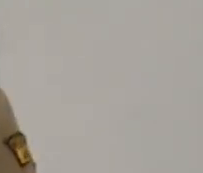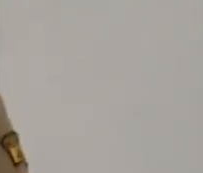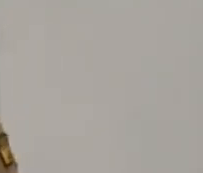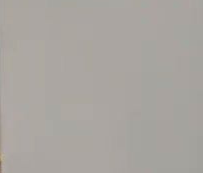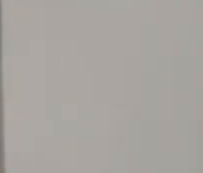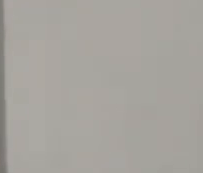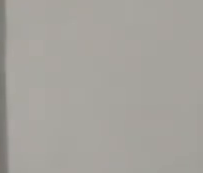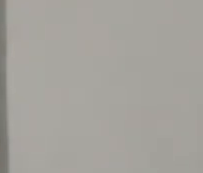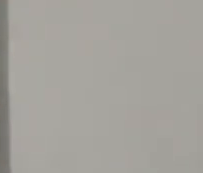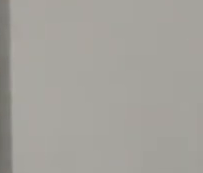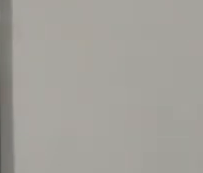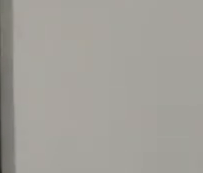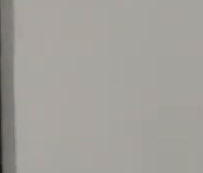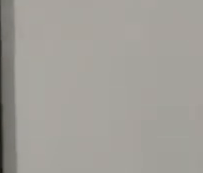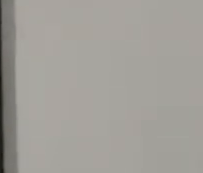bukan